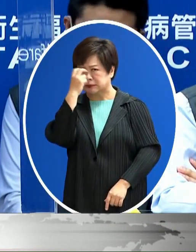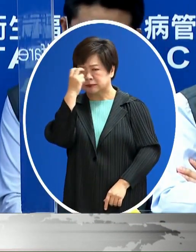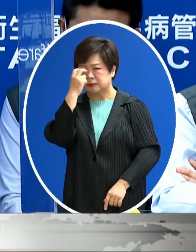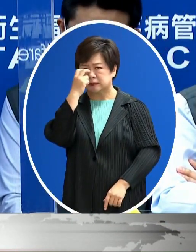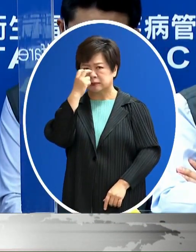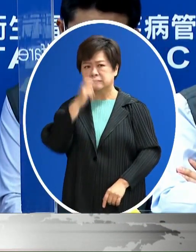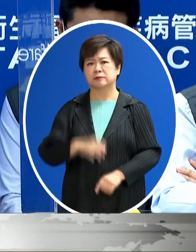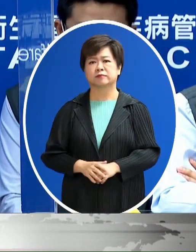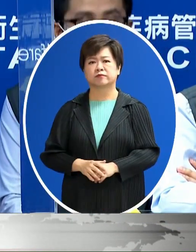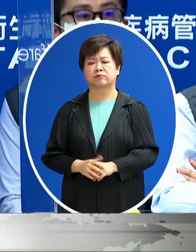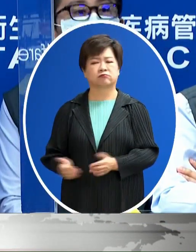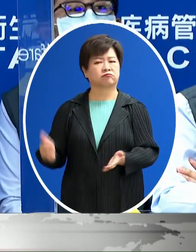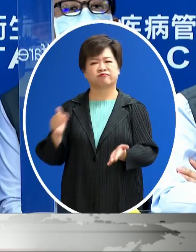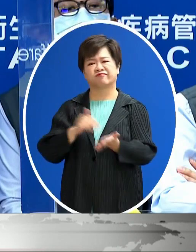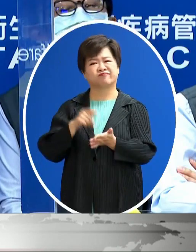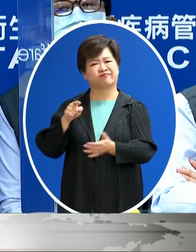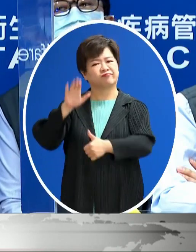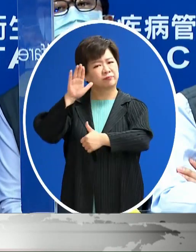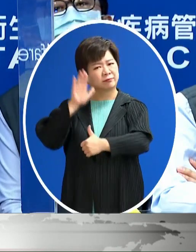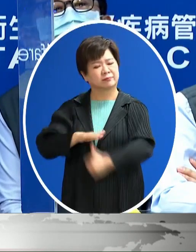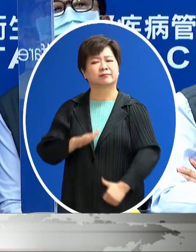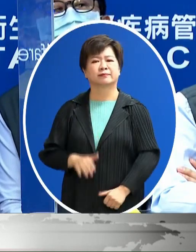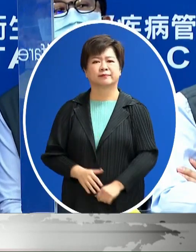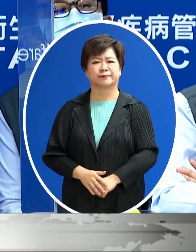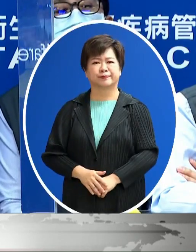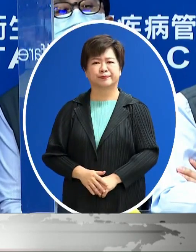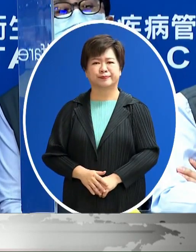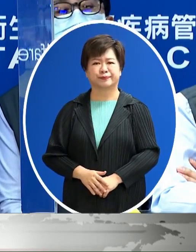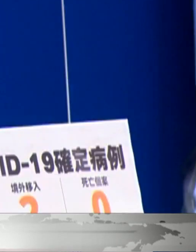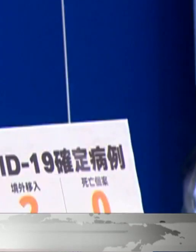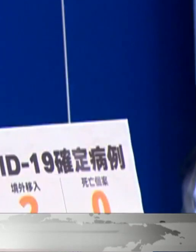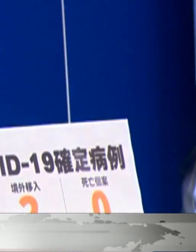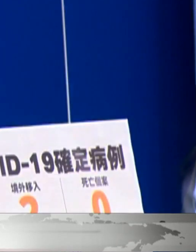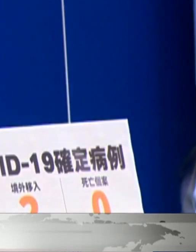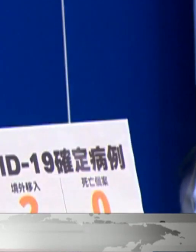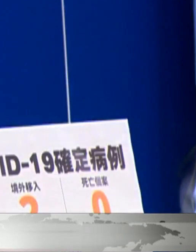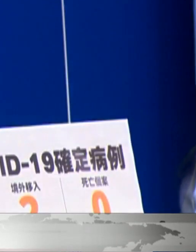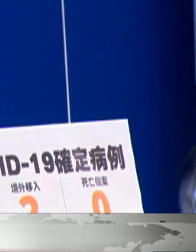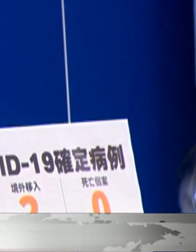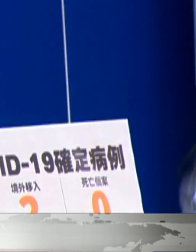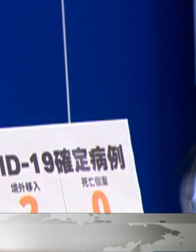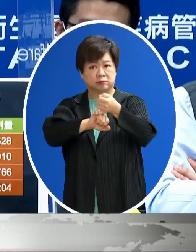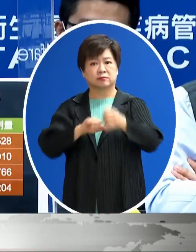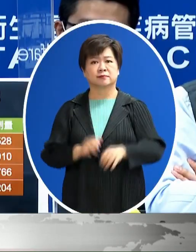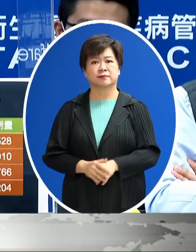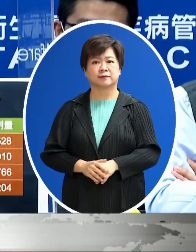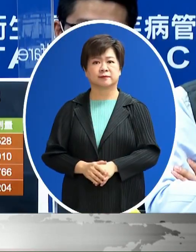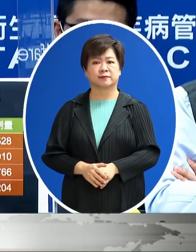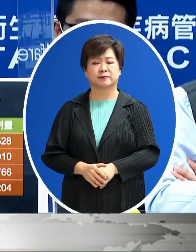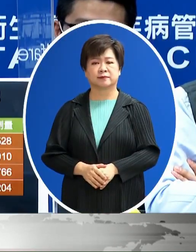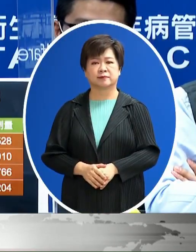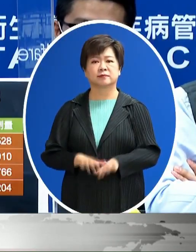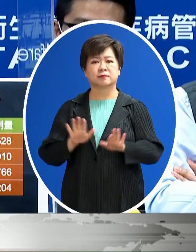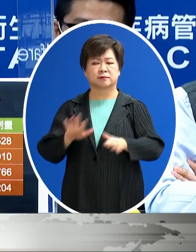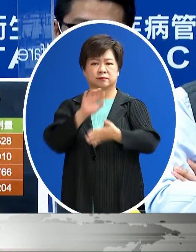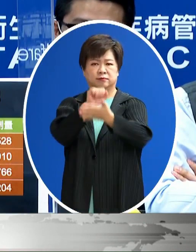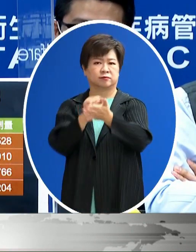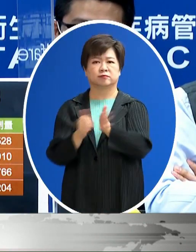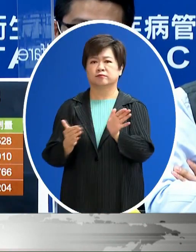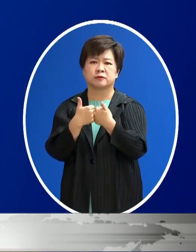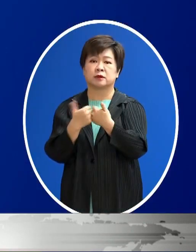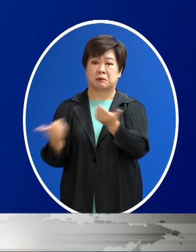昨天的审查的结果是没有通过。 United Biomedical's COVID vaccine candidate has been denied approval for emergency